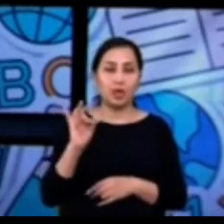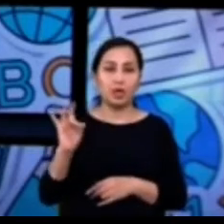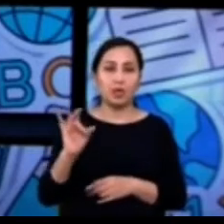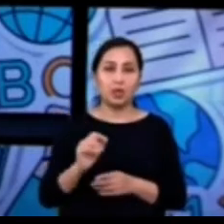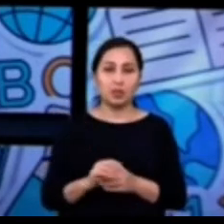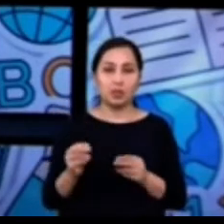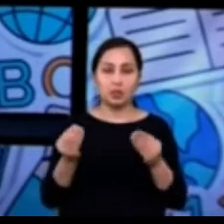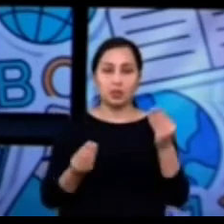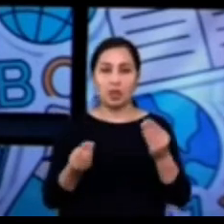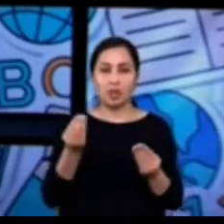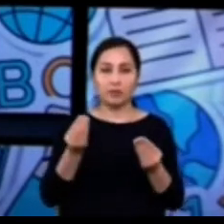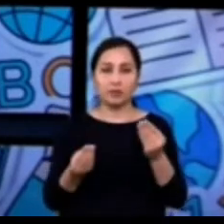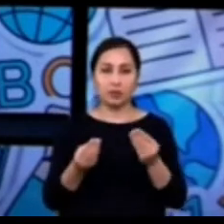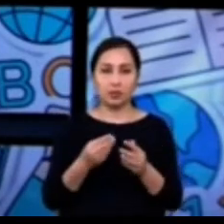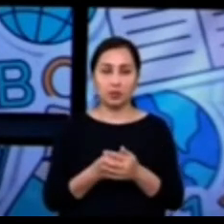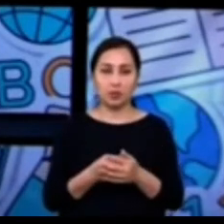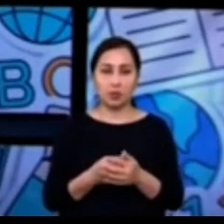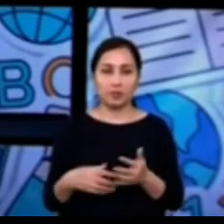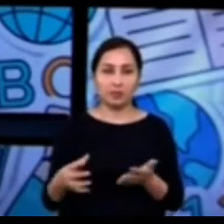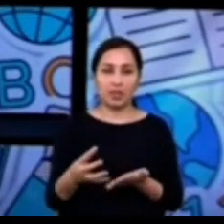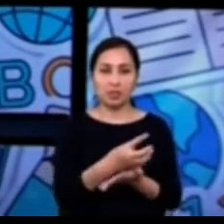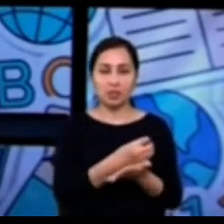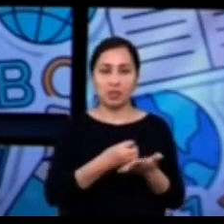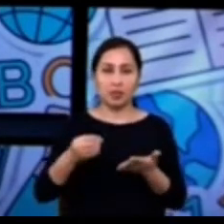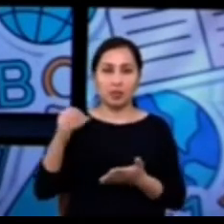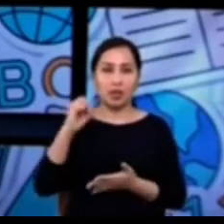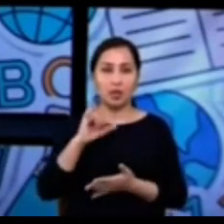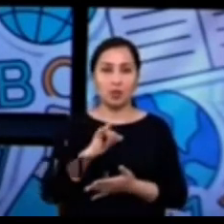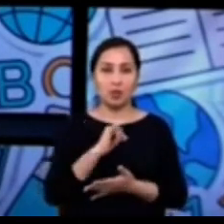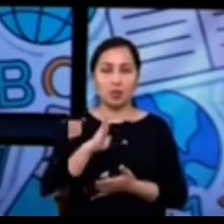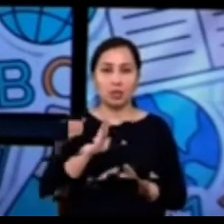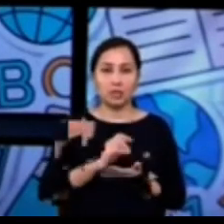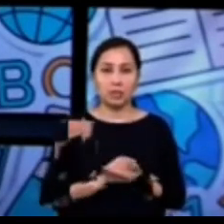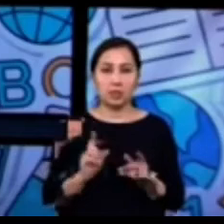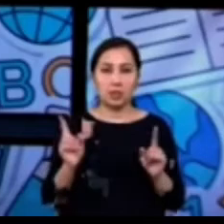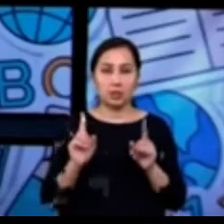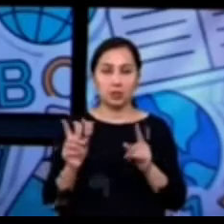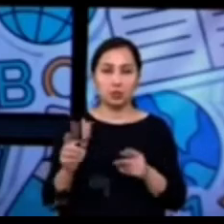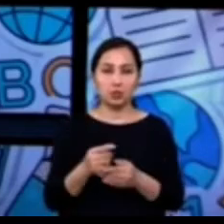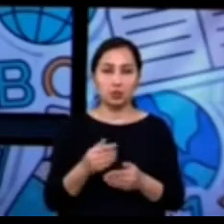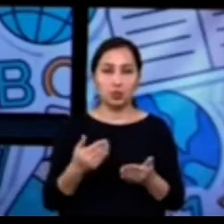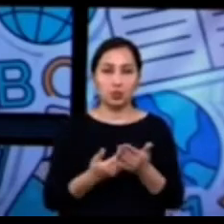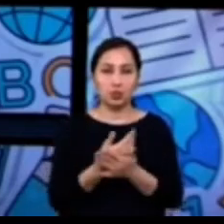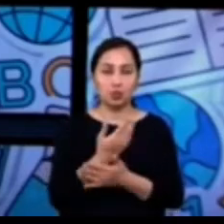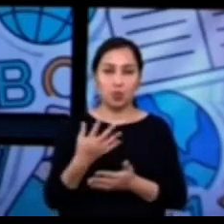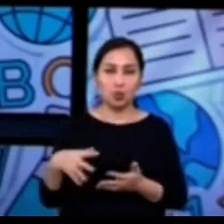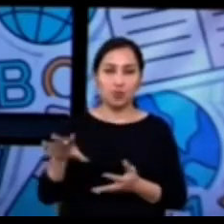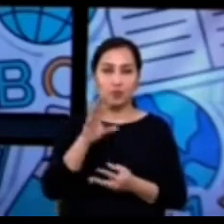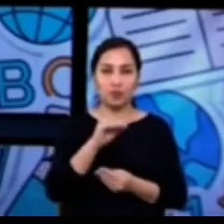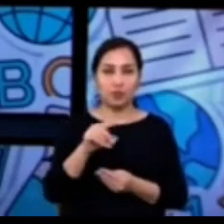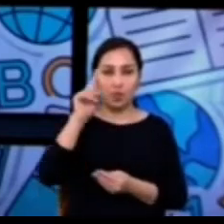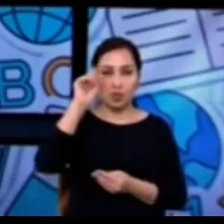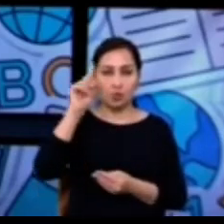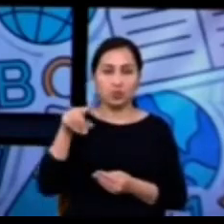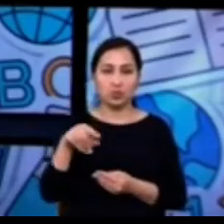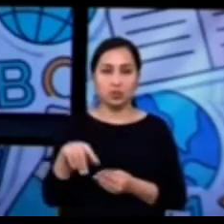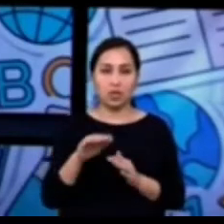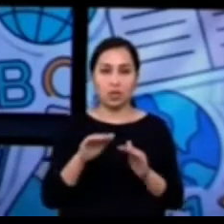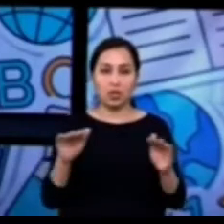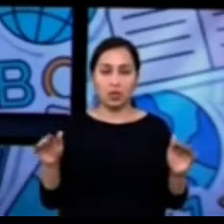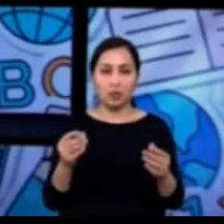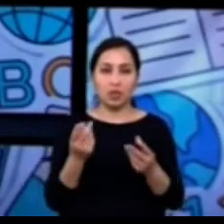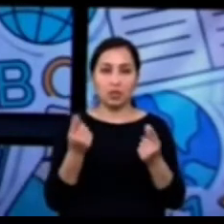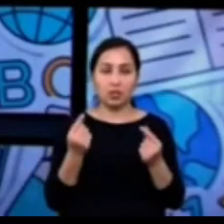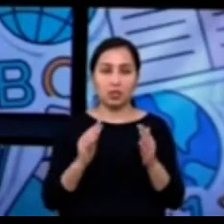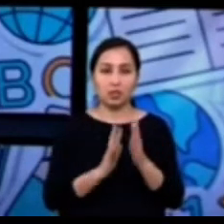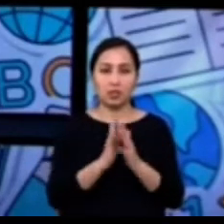играли в игру, собирали урожай. Что нового вы узнали? Вы узнали, ребята, где